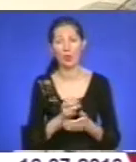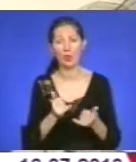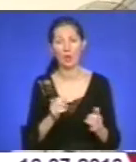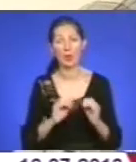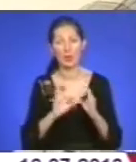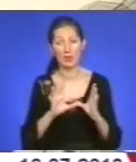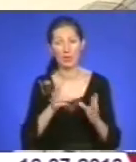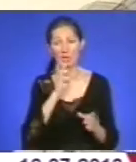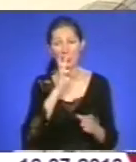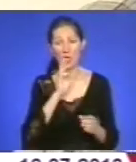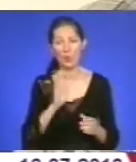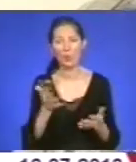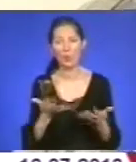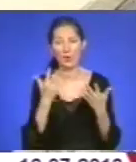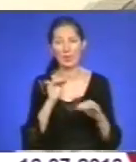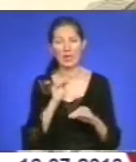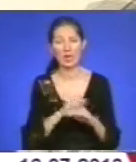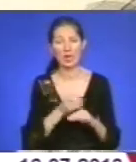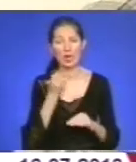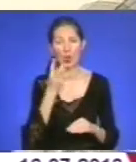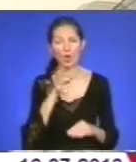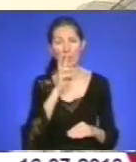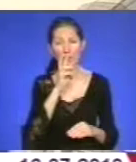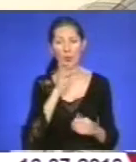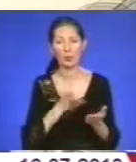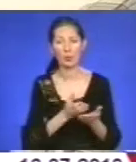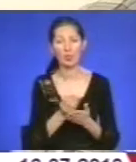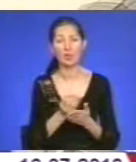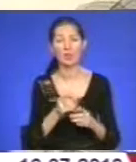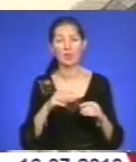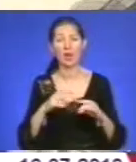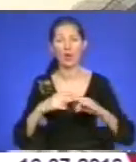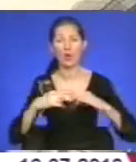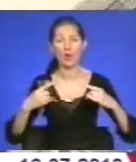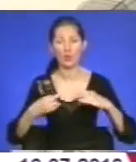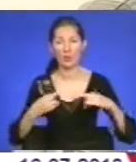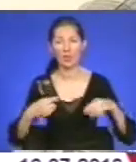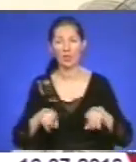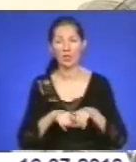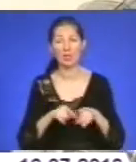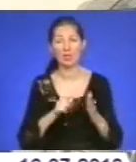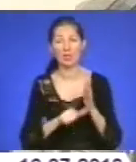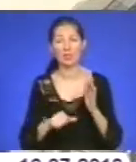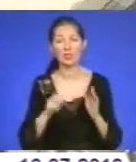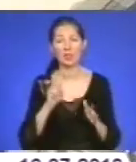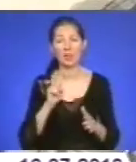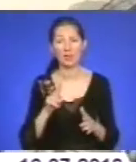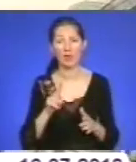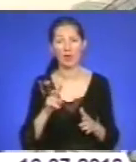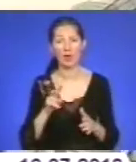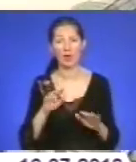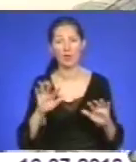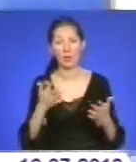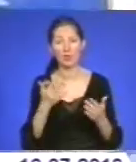плати. Були виявлені факти, коли заробітна плата виплачувалась з конверта, таких 62